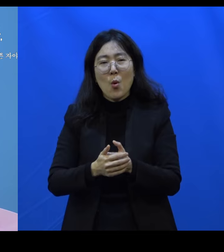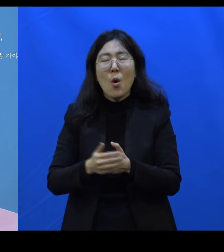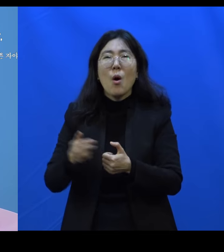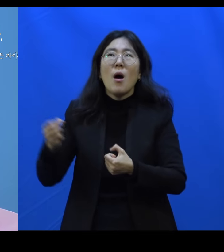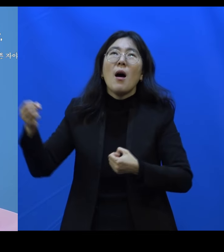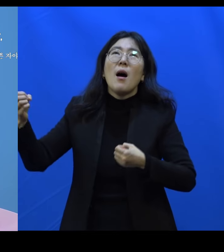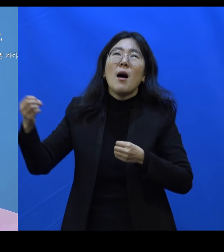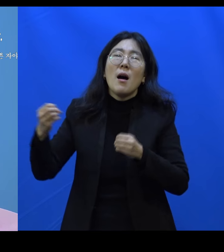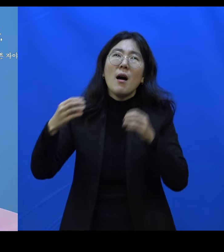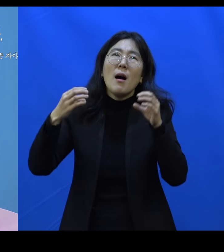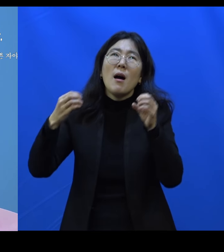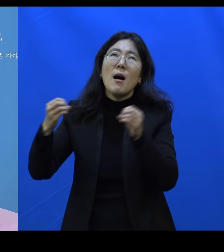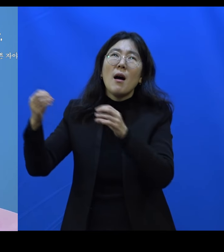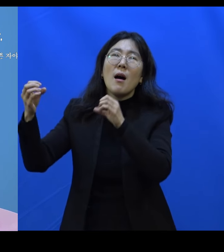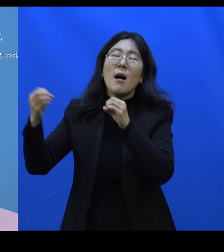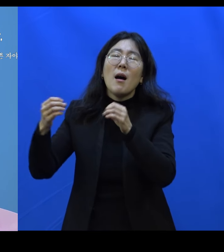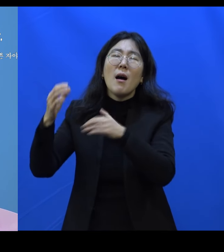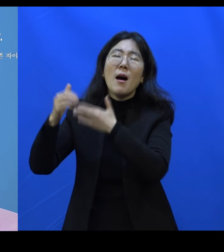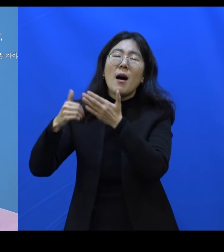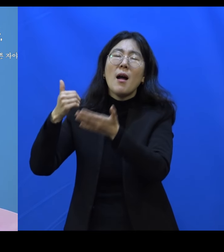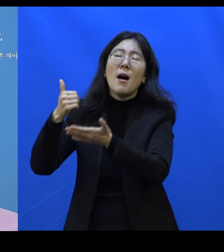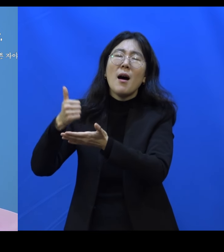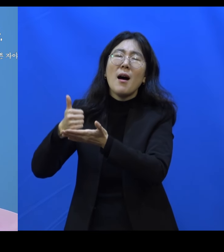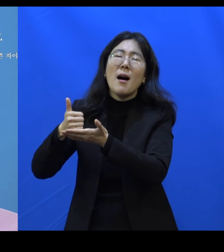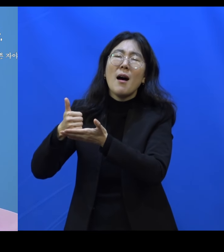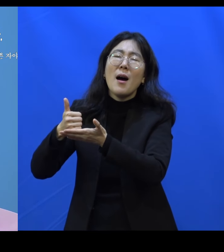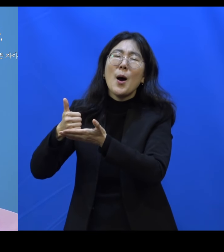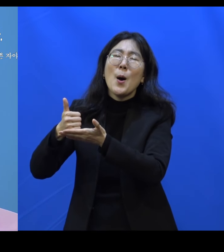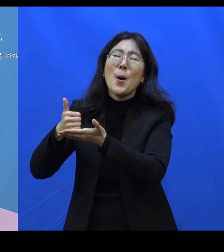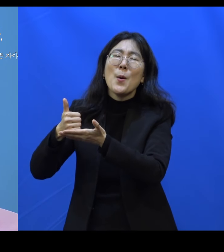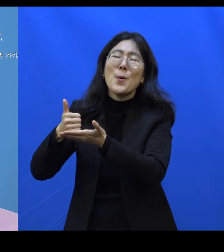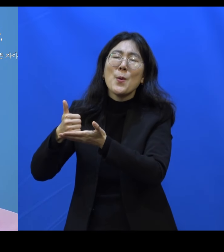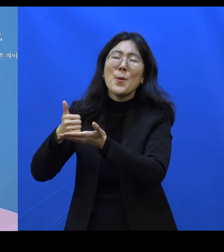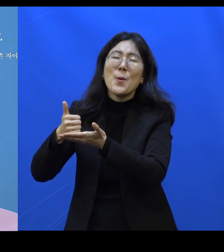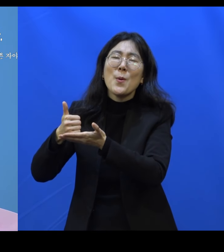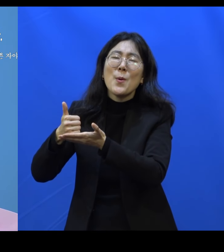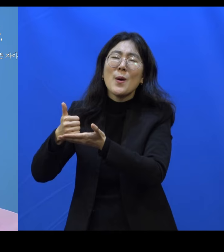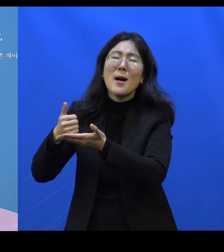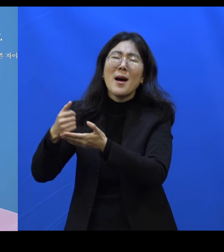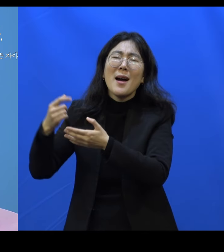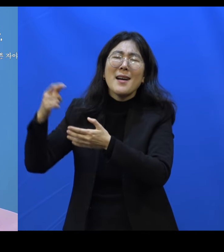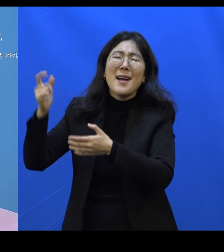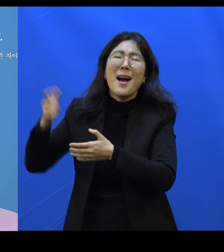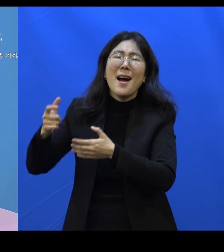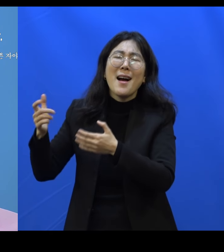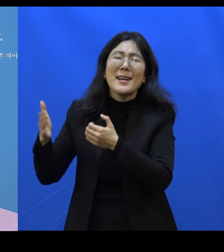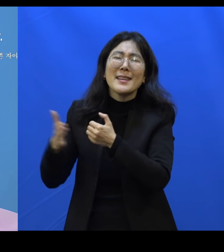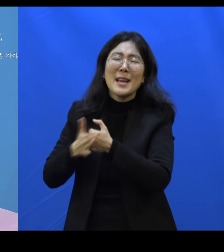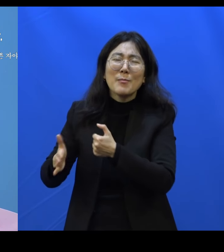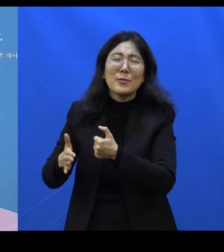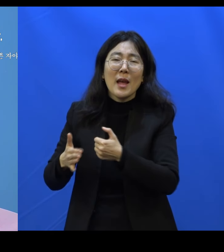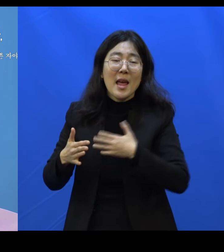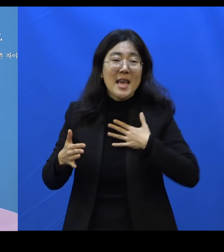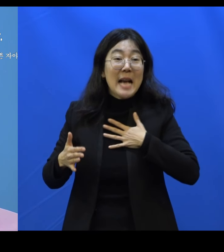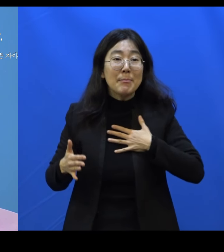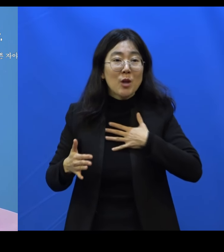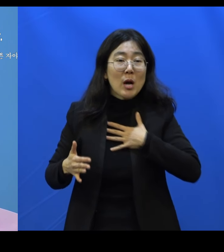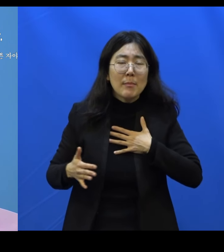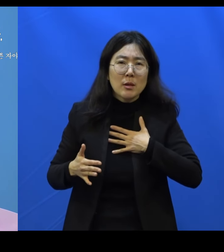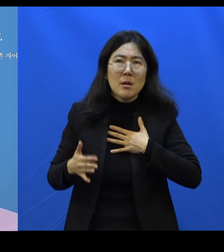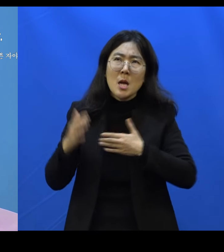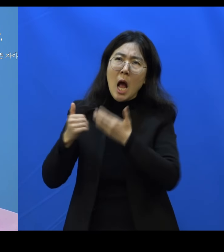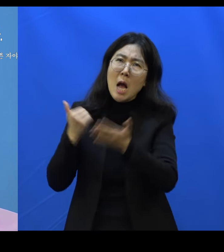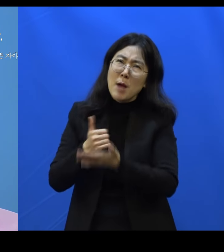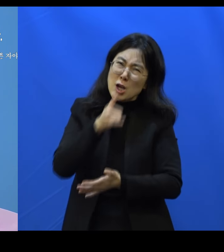관계가 견고해지는 거예요. 쉽게 감정적으로 치우치거나 무너지지 않아요. 하나님과의 친밀함